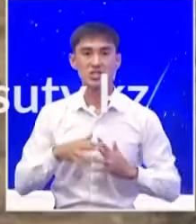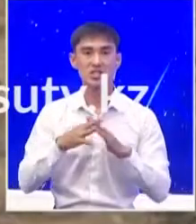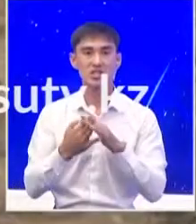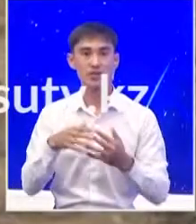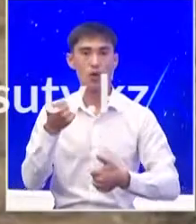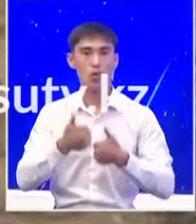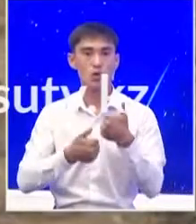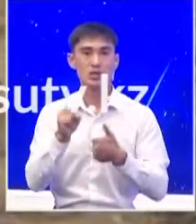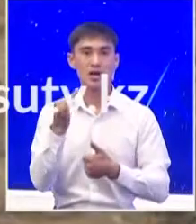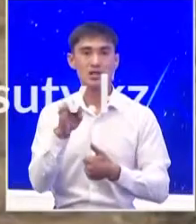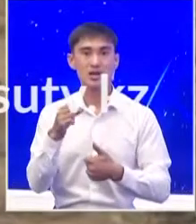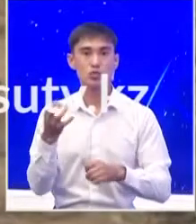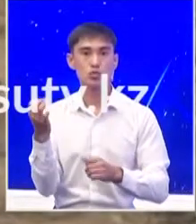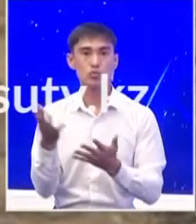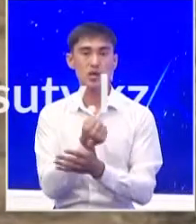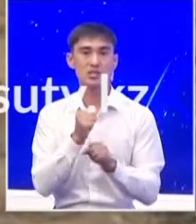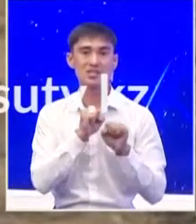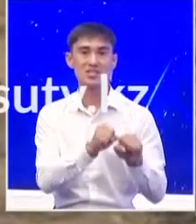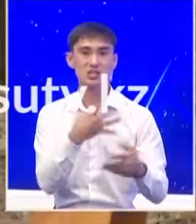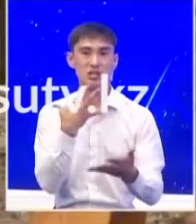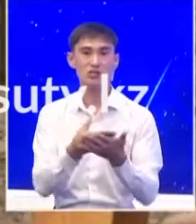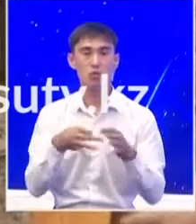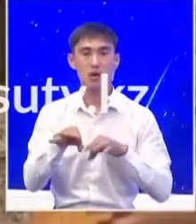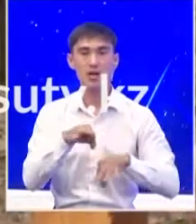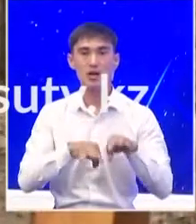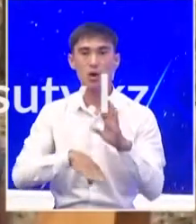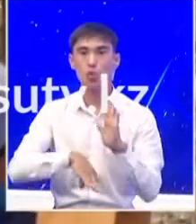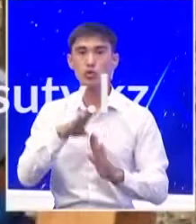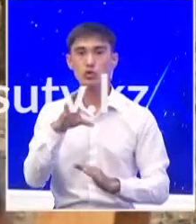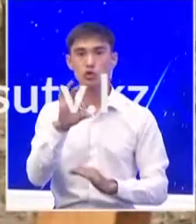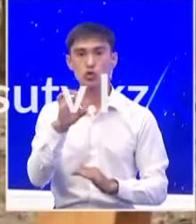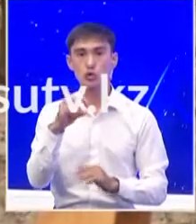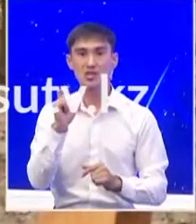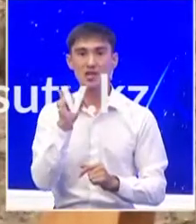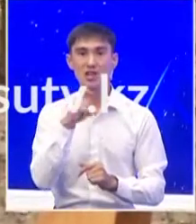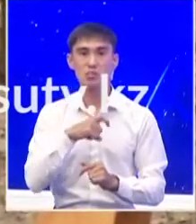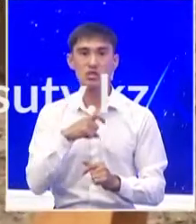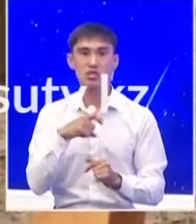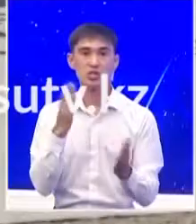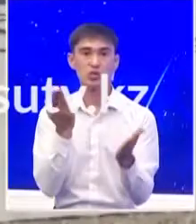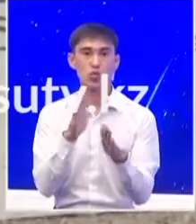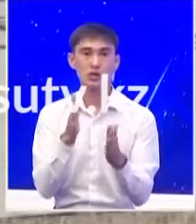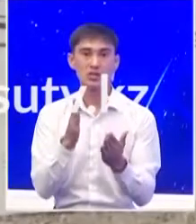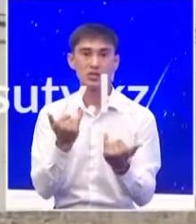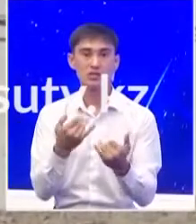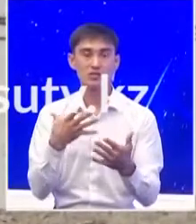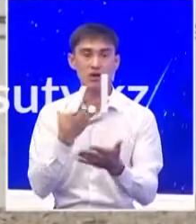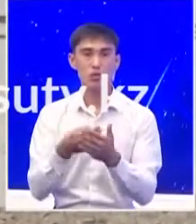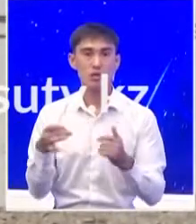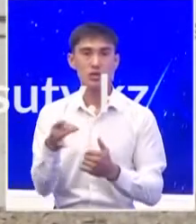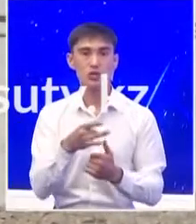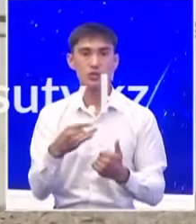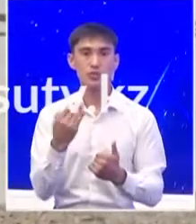Муратович успешно защитил свой проект по улучшению социально-экономической ситуации в своем регионе. Теперь он